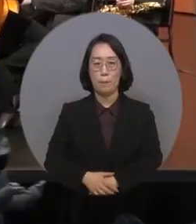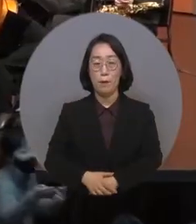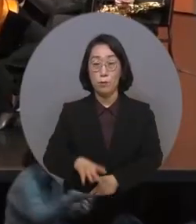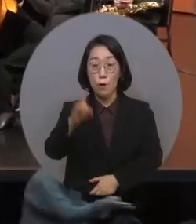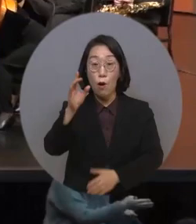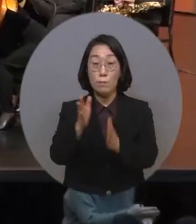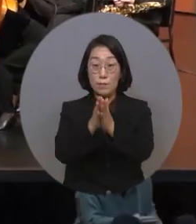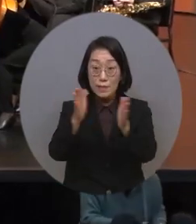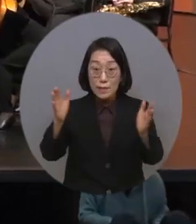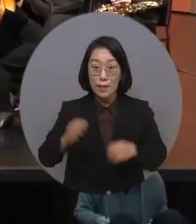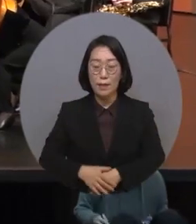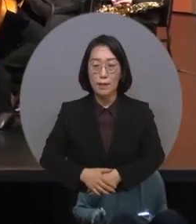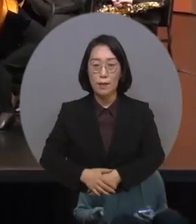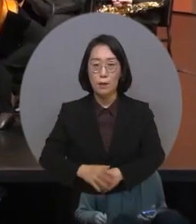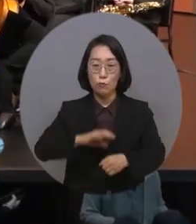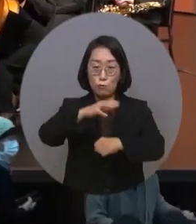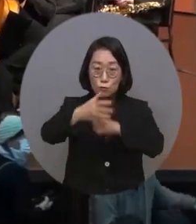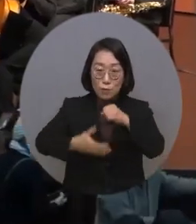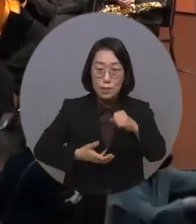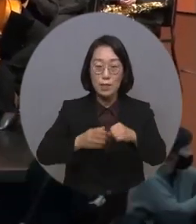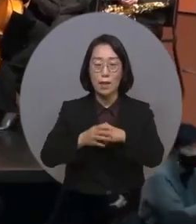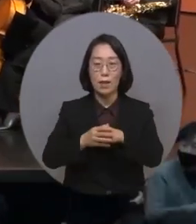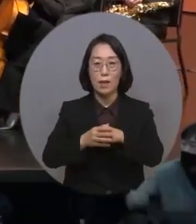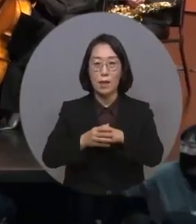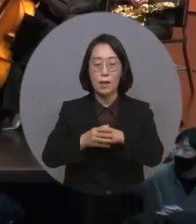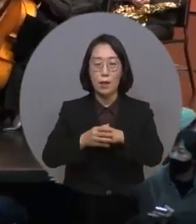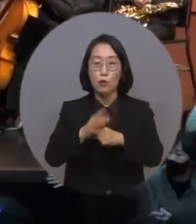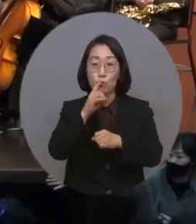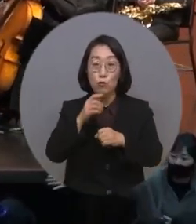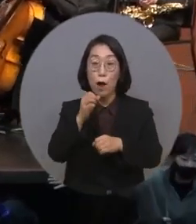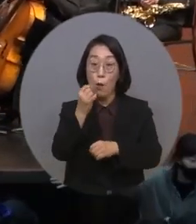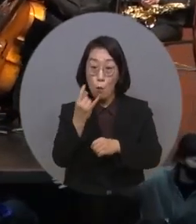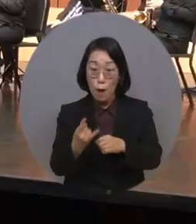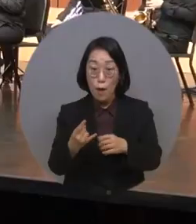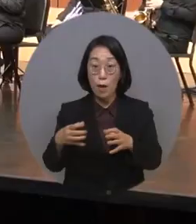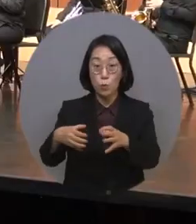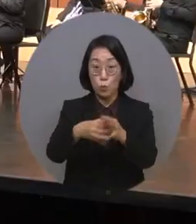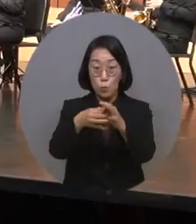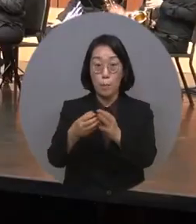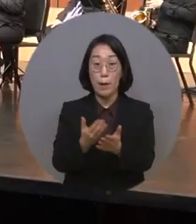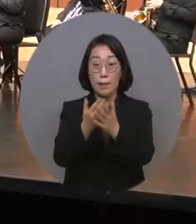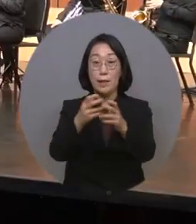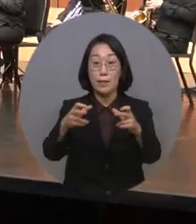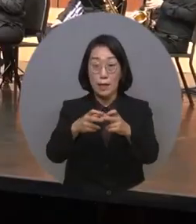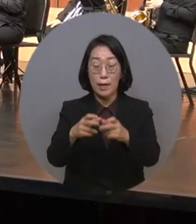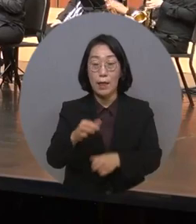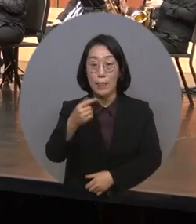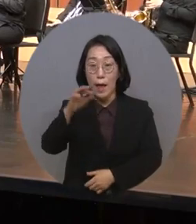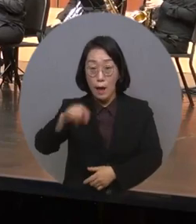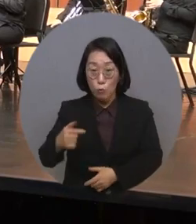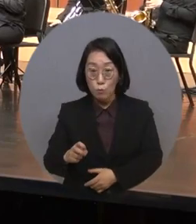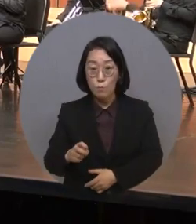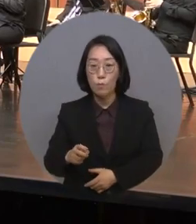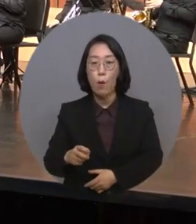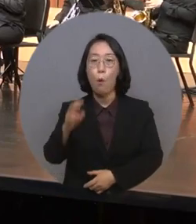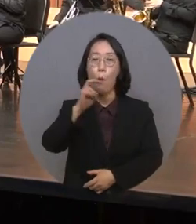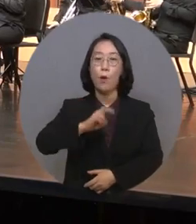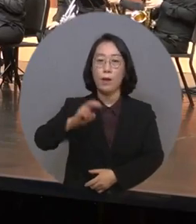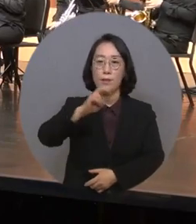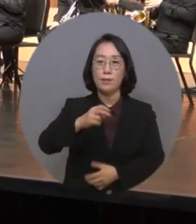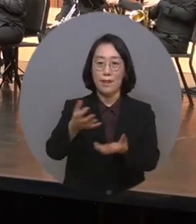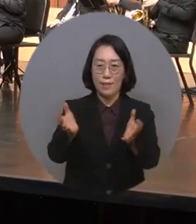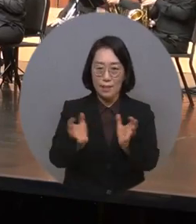공연으로는 국제 장애인 문화교류협회 중앙에 소속으로 발달장애인들로 구성된 나눔 챔버 오케스트라가